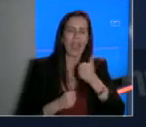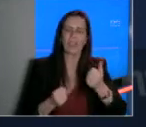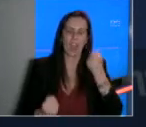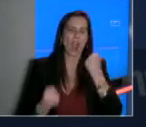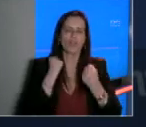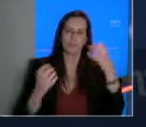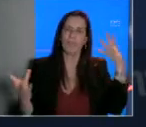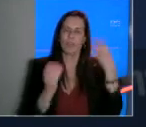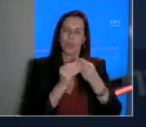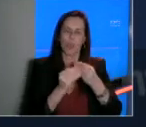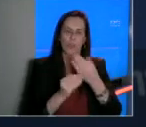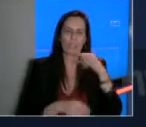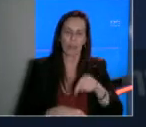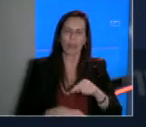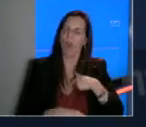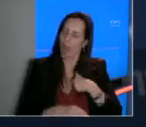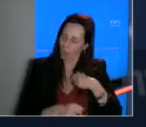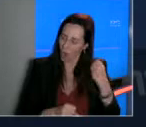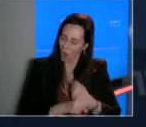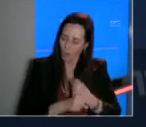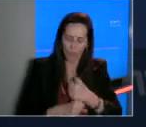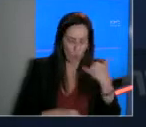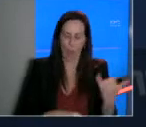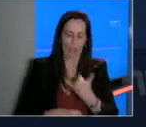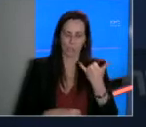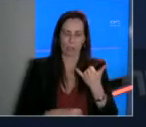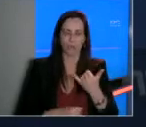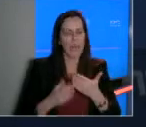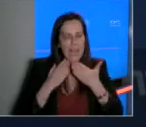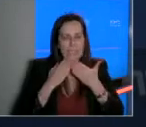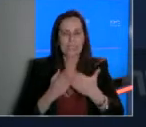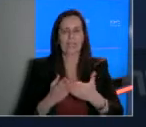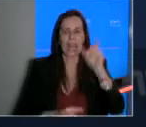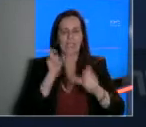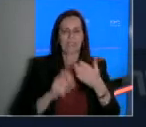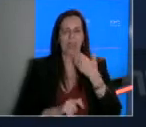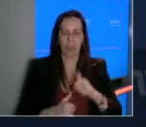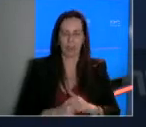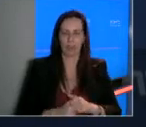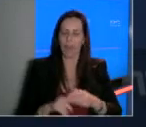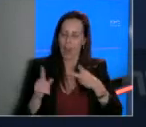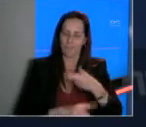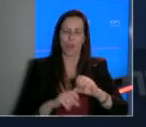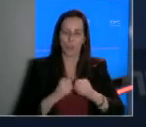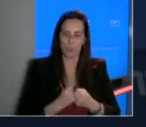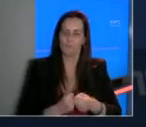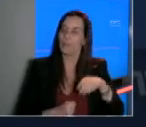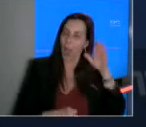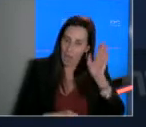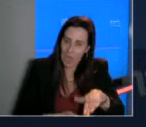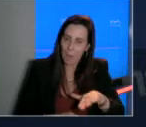החמורים ביותר בתולדות המדינה. אנחנו נעבוד ללא לאות לסייע לאזרחי ישראל לעבור את המשבר,